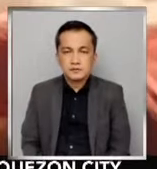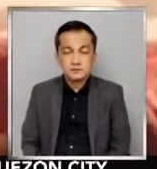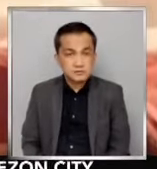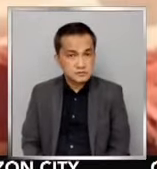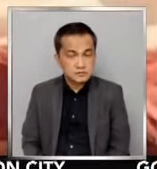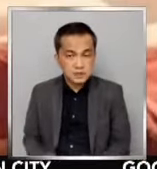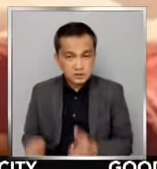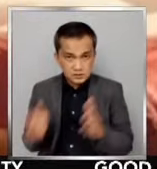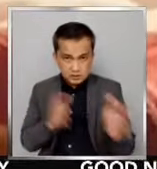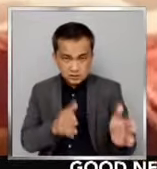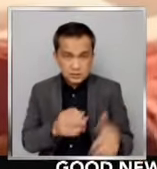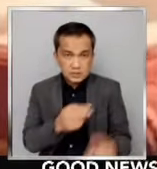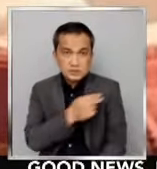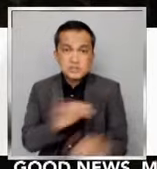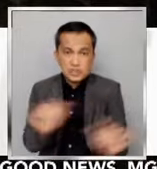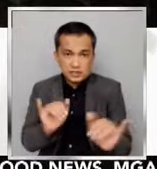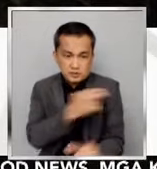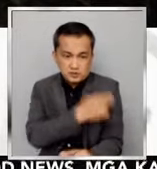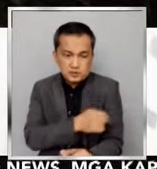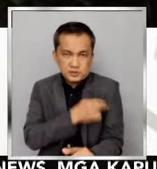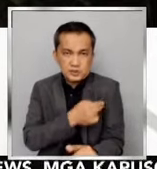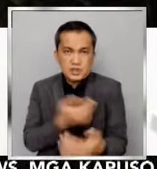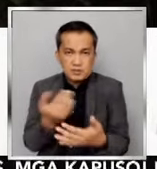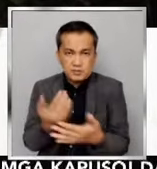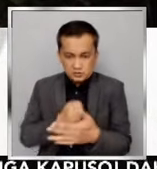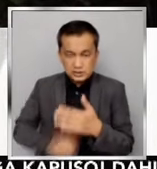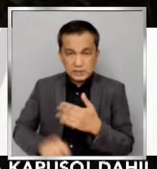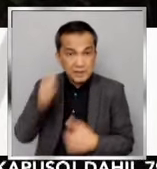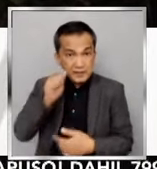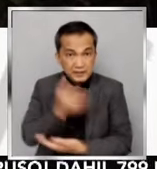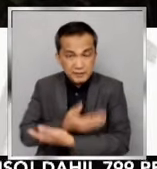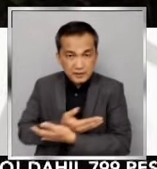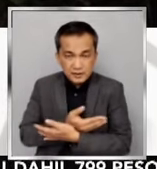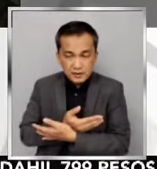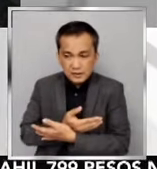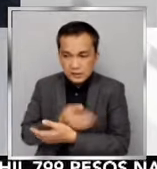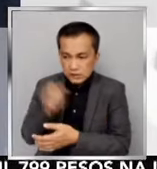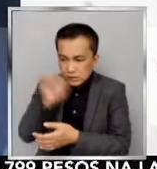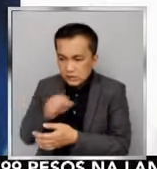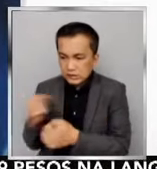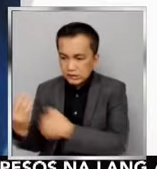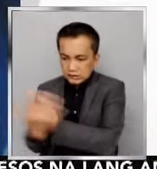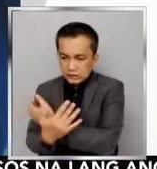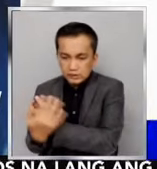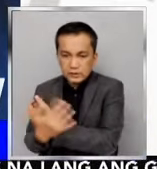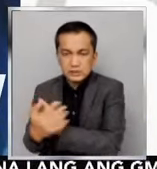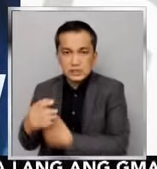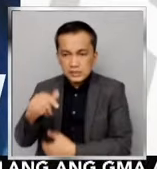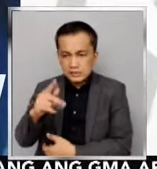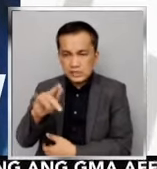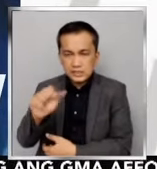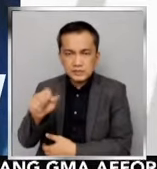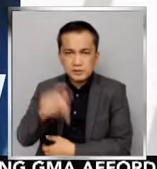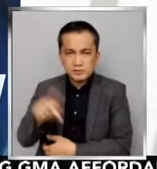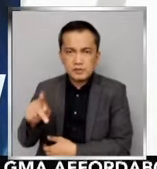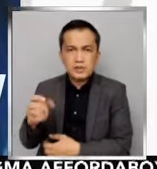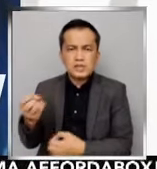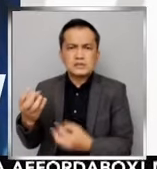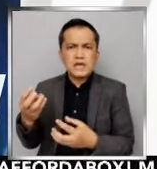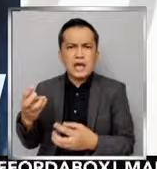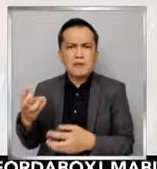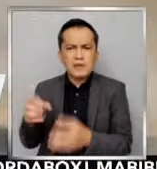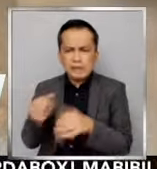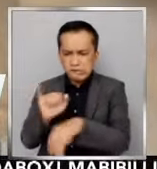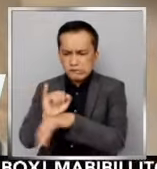Nasa ospital din ang isang bagong silang na babaeng sanggol na nakita sa damuhan sa Angeles, Pampanga, natatad ng kagat ng insekto at sunog